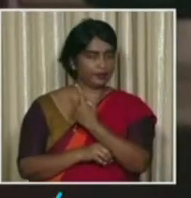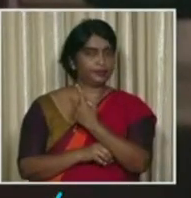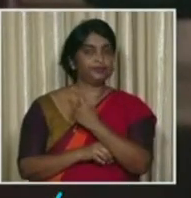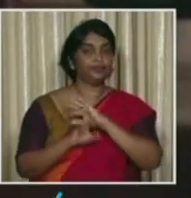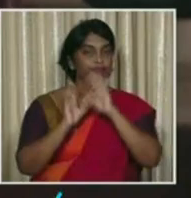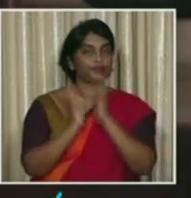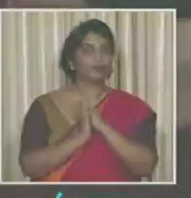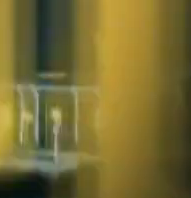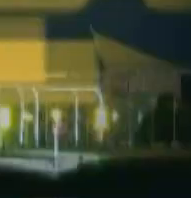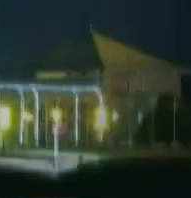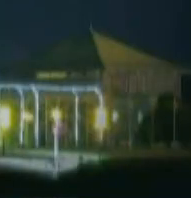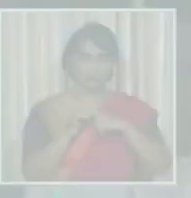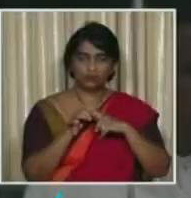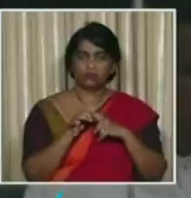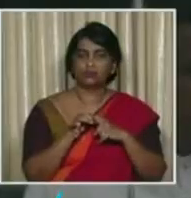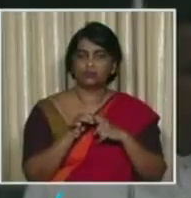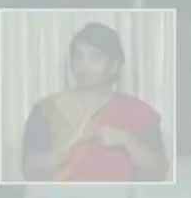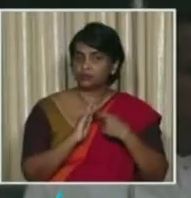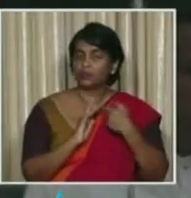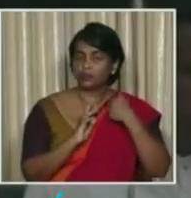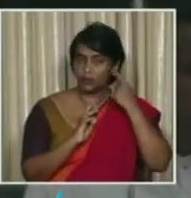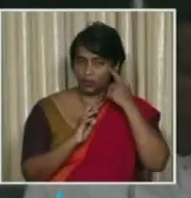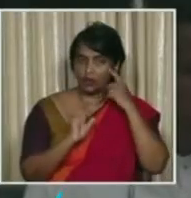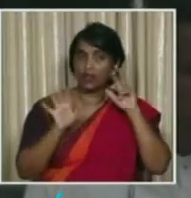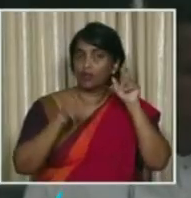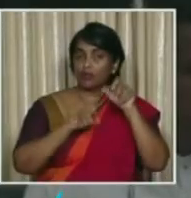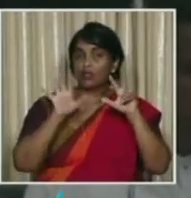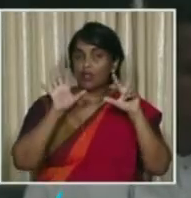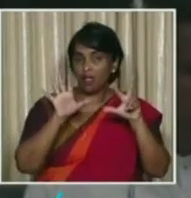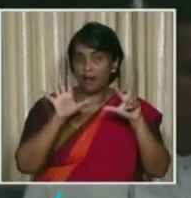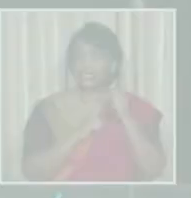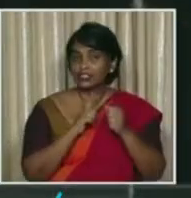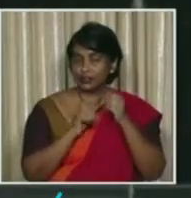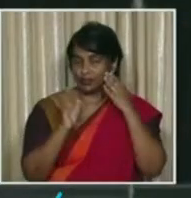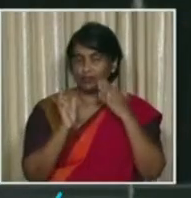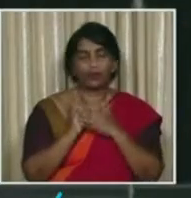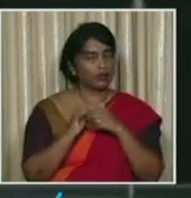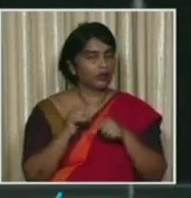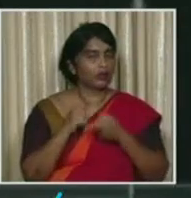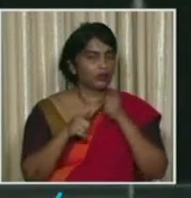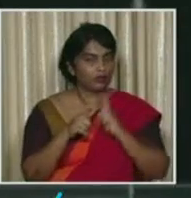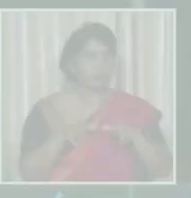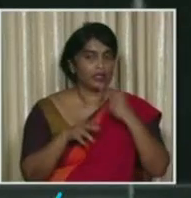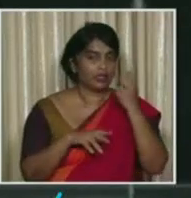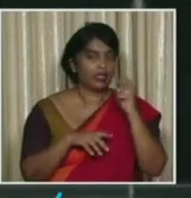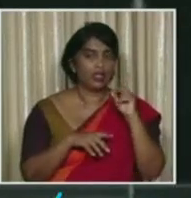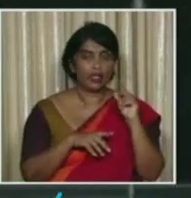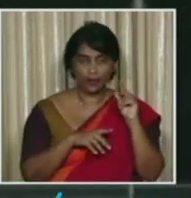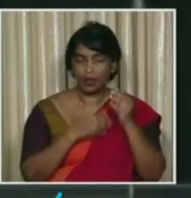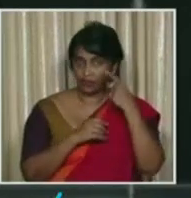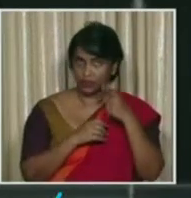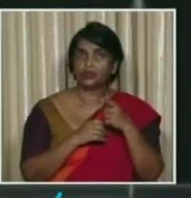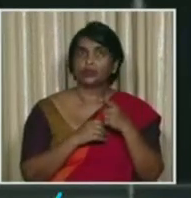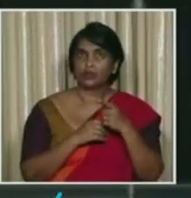මුළු එකතුව 46 දෙනයි. මේ රටේ 8 දිනක් දවසකට මැරෙනවා ඇක්සිඩන්ට් වෙලා. අධිවේග මාර්ග 2011 හැදුවේ පළවෙනි